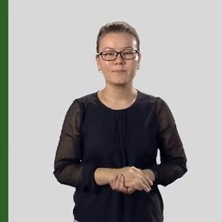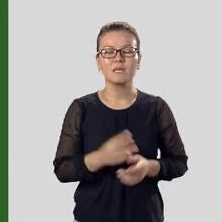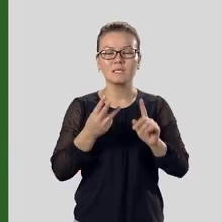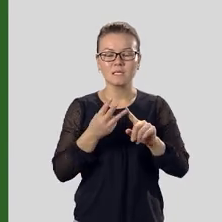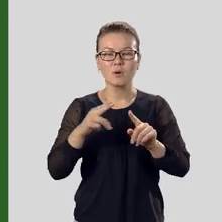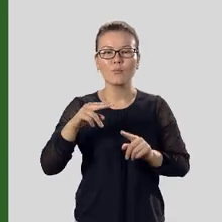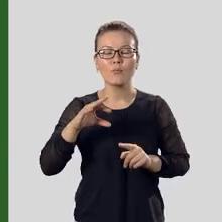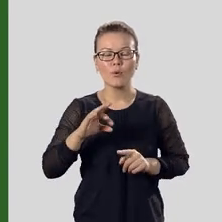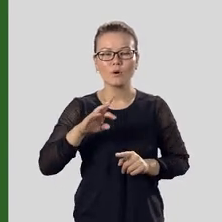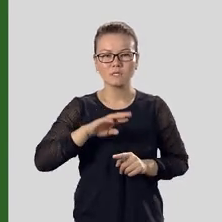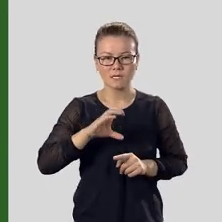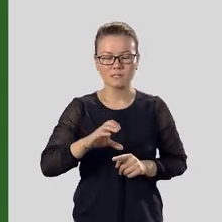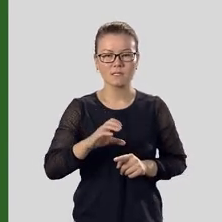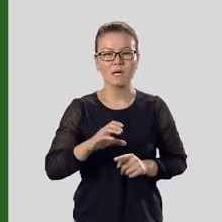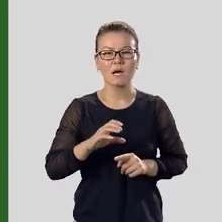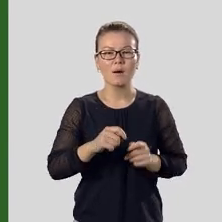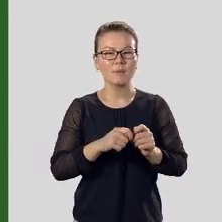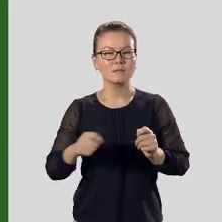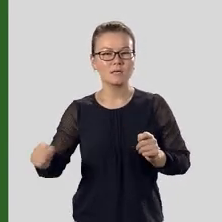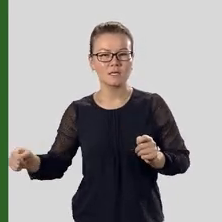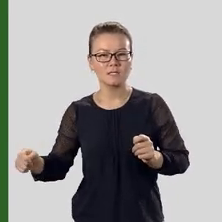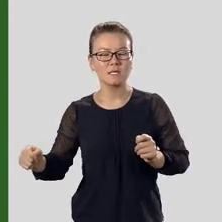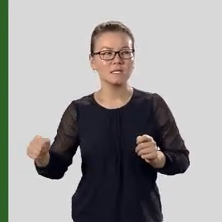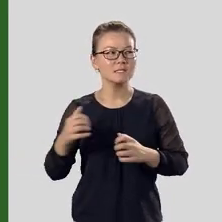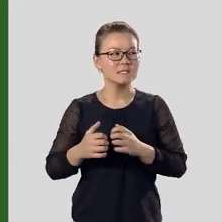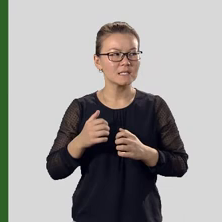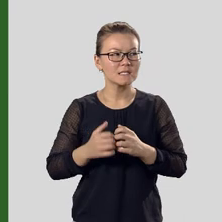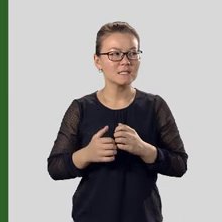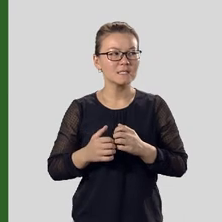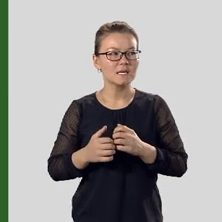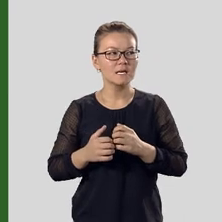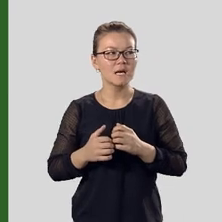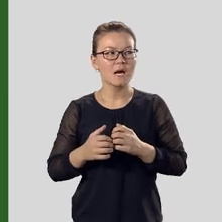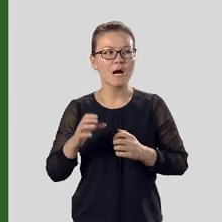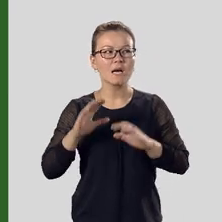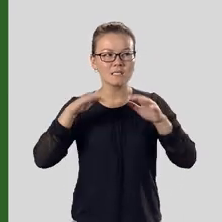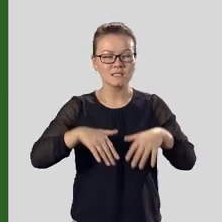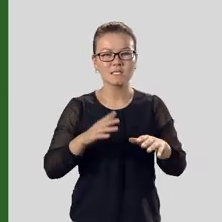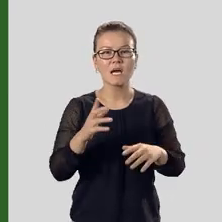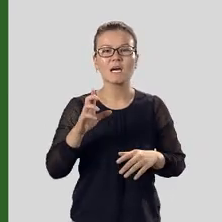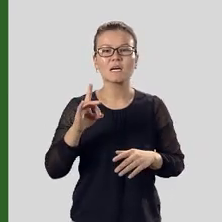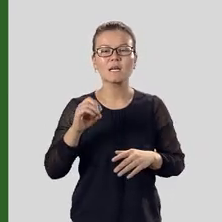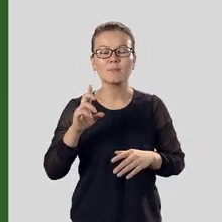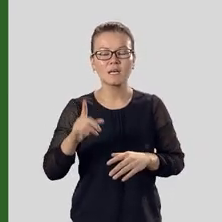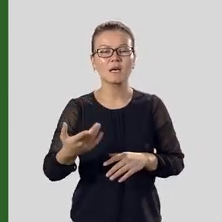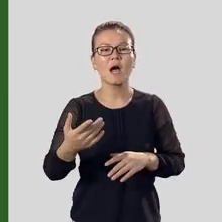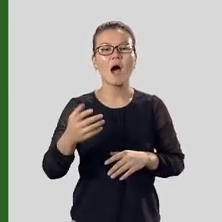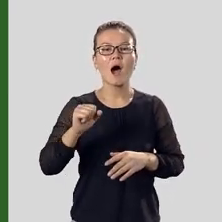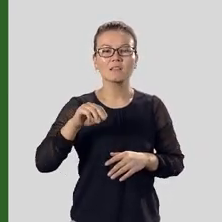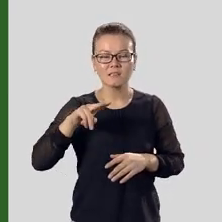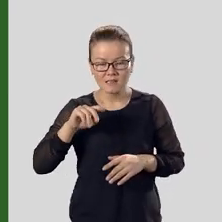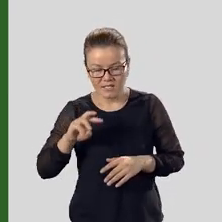Третий пояс протягивается срединно-океаническими хребтами, Атлантического и